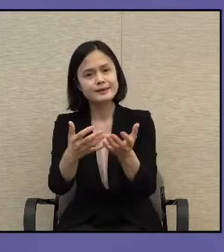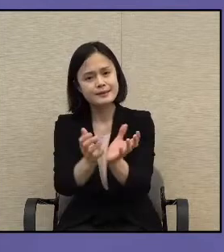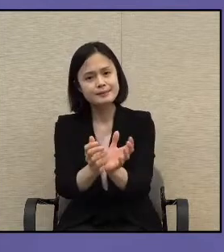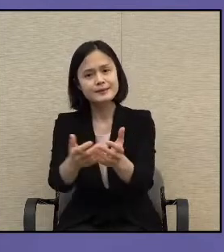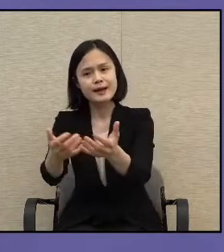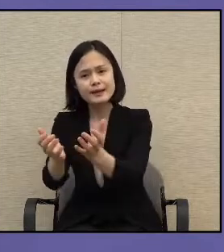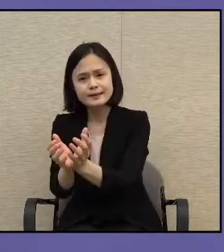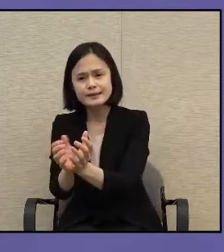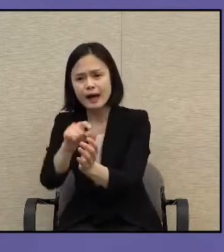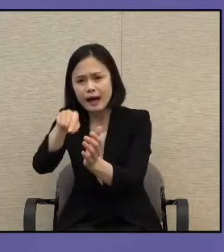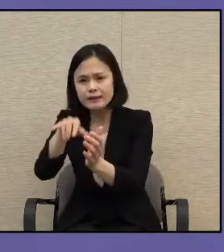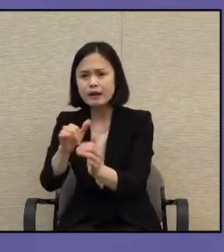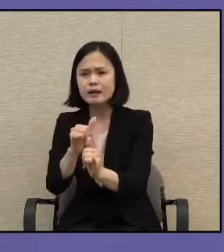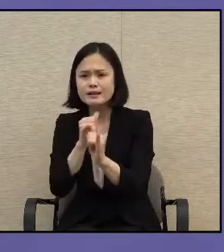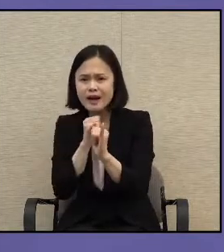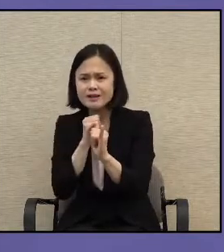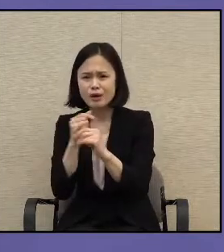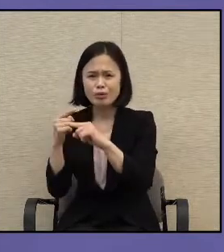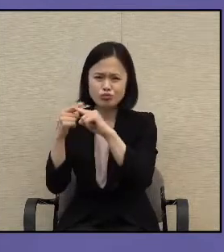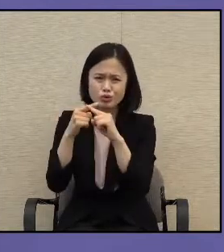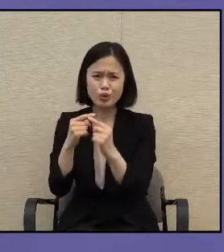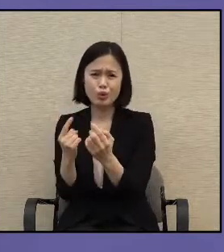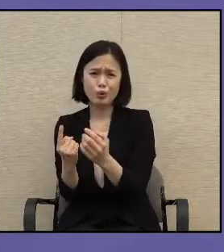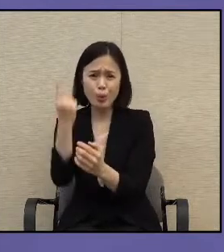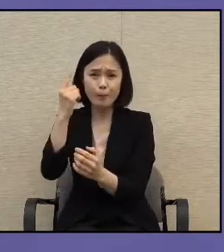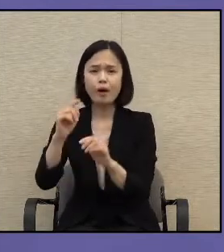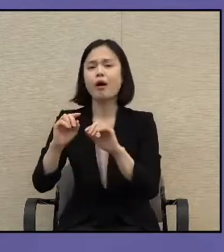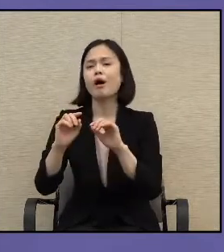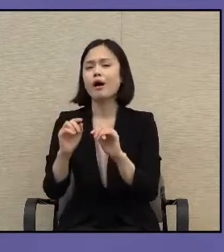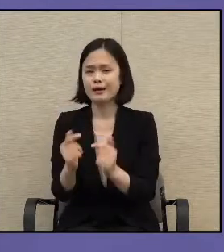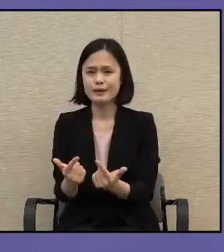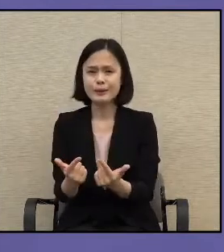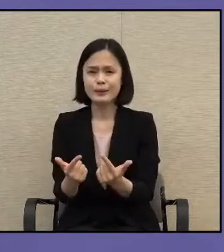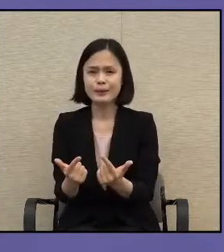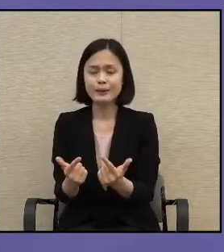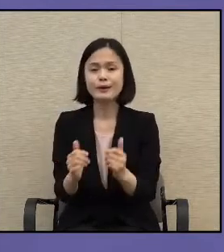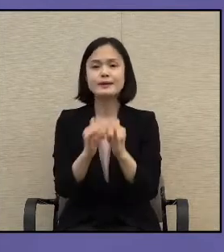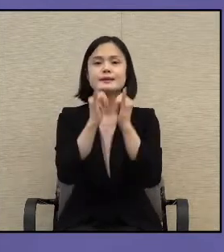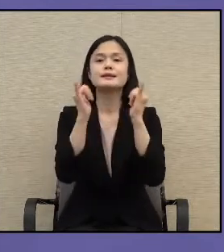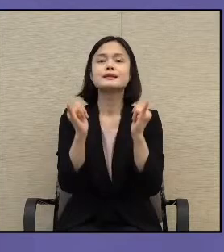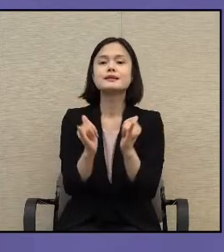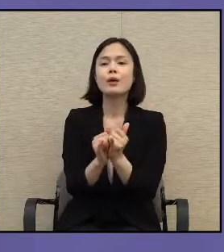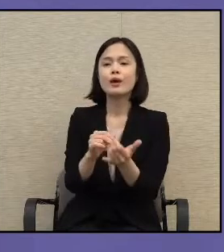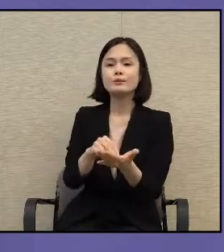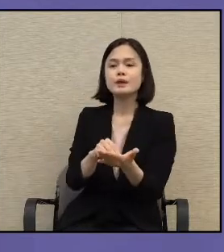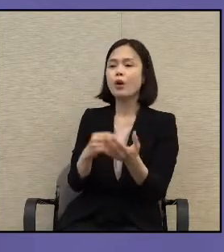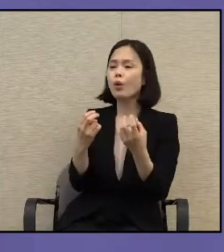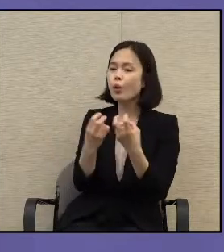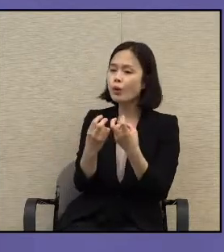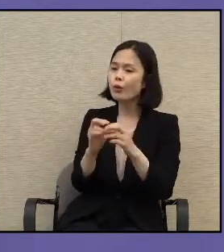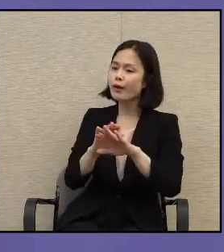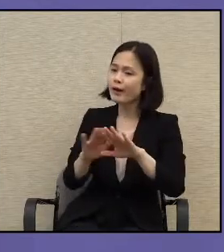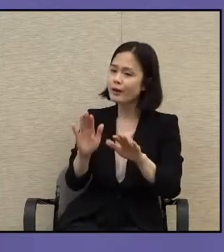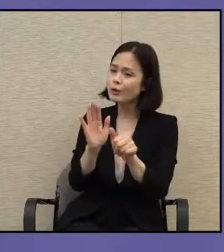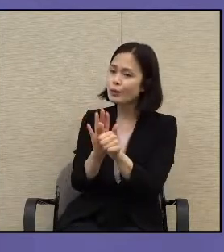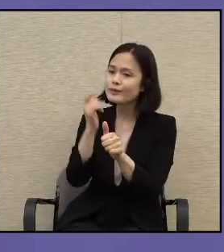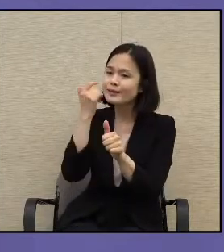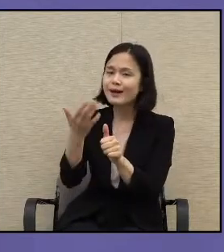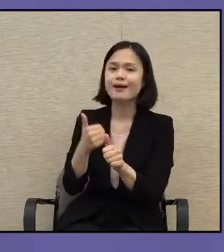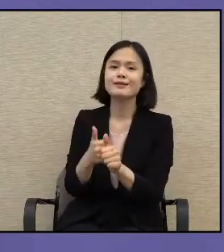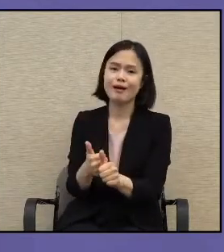어떻게 사회적으로 받아들여질지에 대한 문제가 동시에 중요하다라고 한다면, 우리는 이제